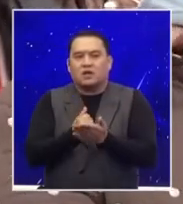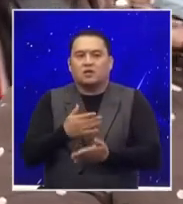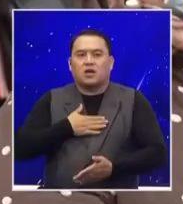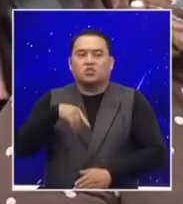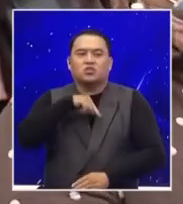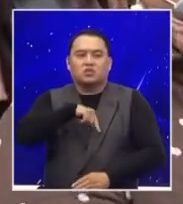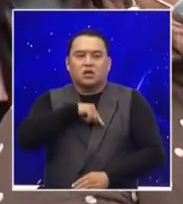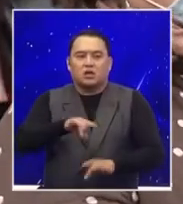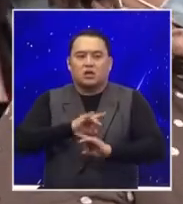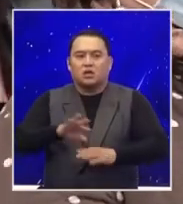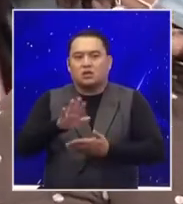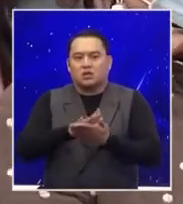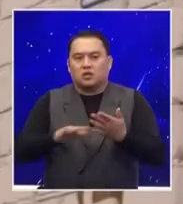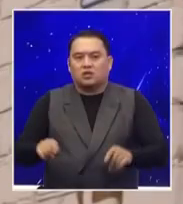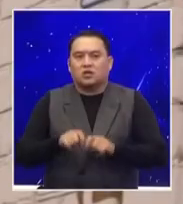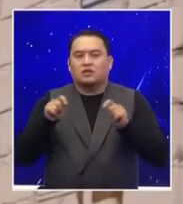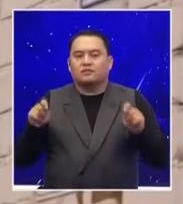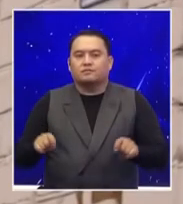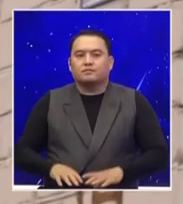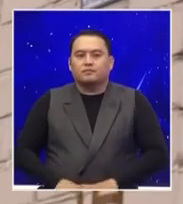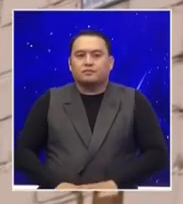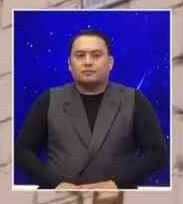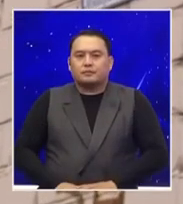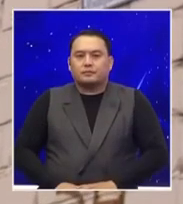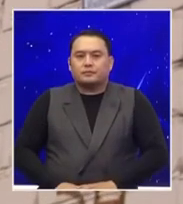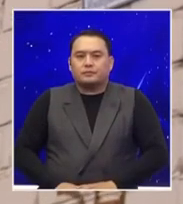сердцах, отметили на торжественном открытии.